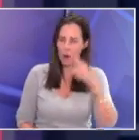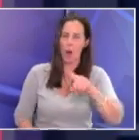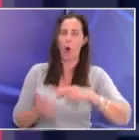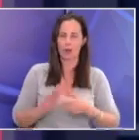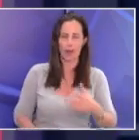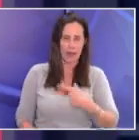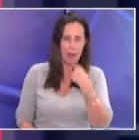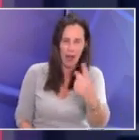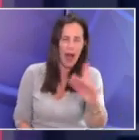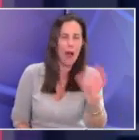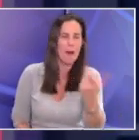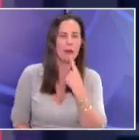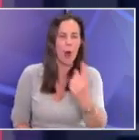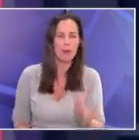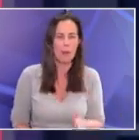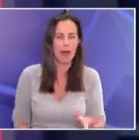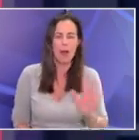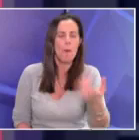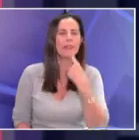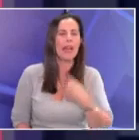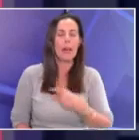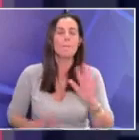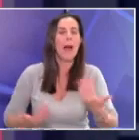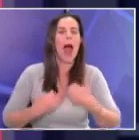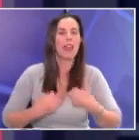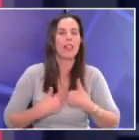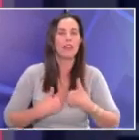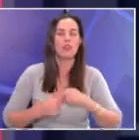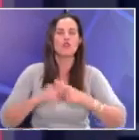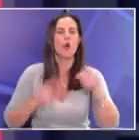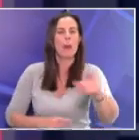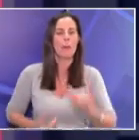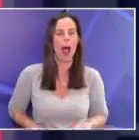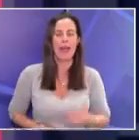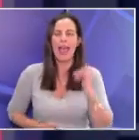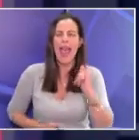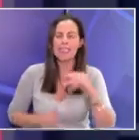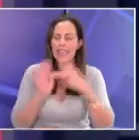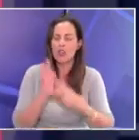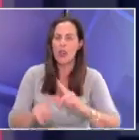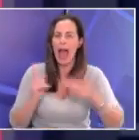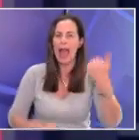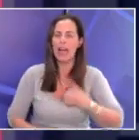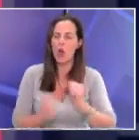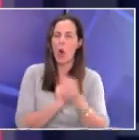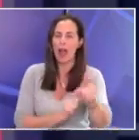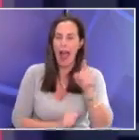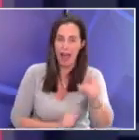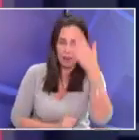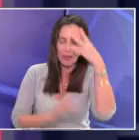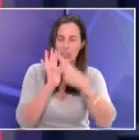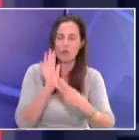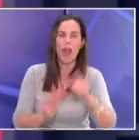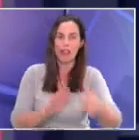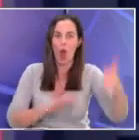שהוא אמר. אני אמרתי לו, תגיד לי, על מה אתה מדבר? בוא תגיד לי במה אני שונה ממך. איזה קריטריון אחר היה לי או לך? אתה מכיר את